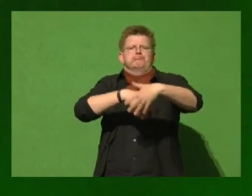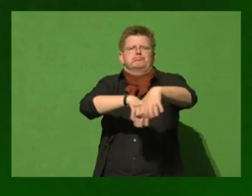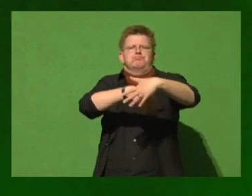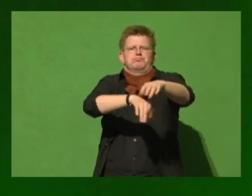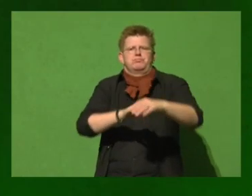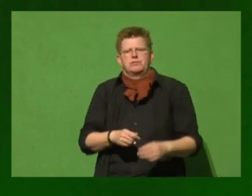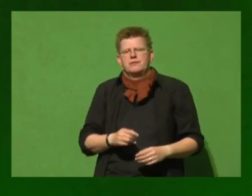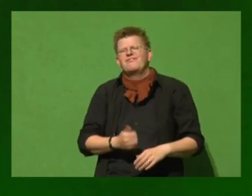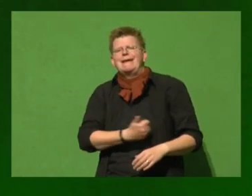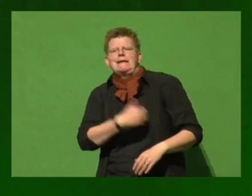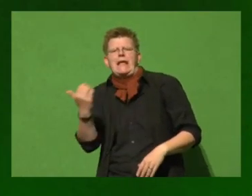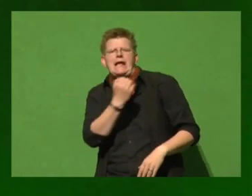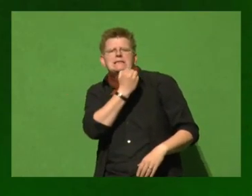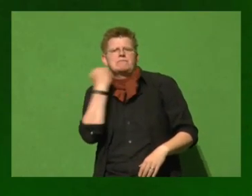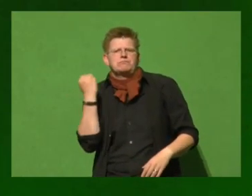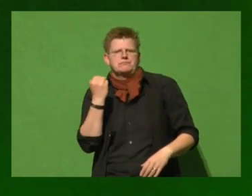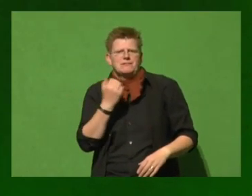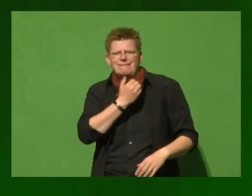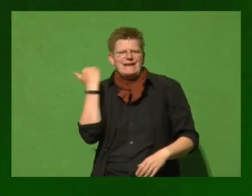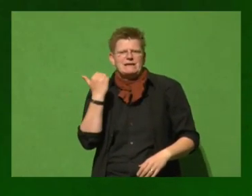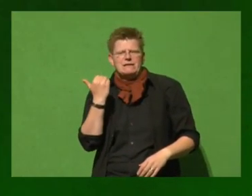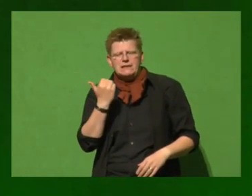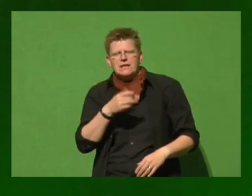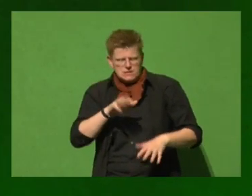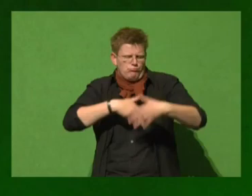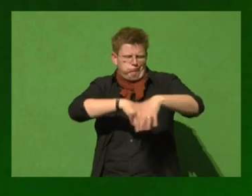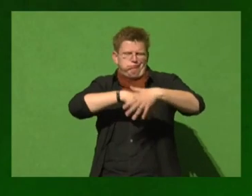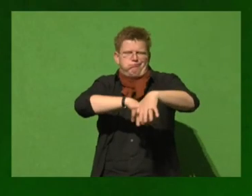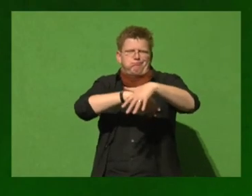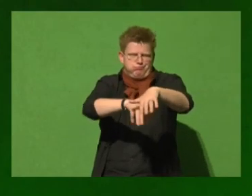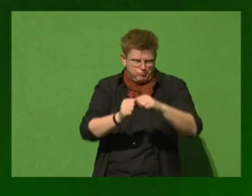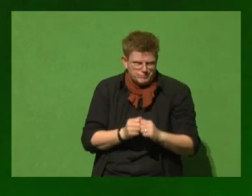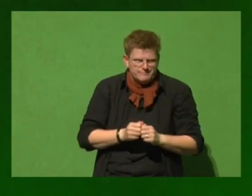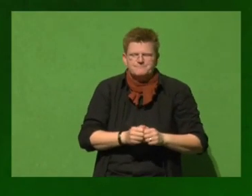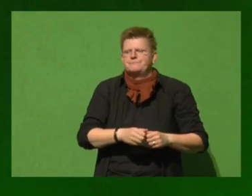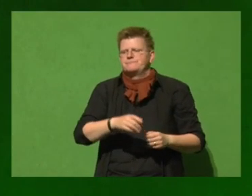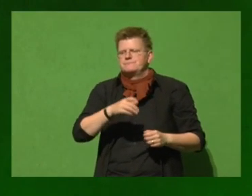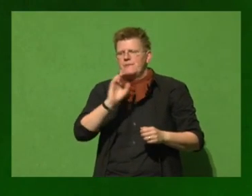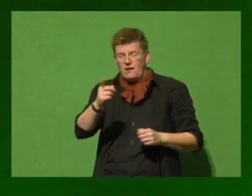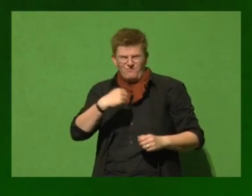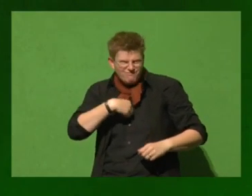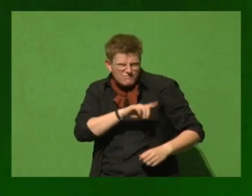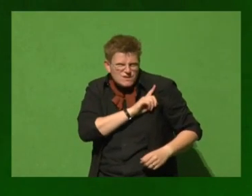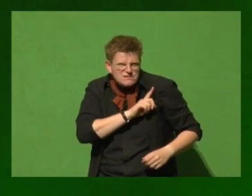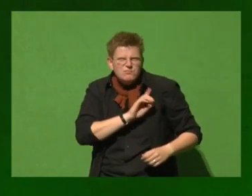Begriff neofaschistisch in der Satzung groß war. Als auch politischer